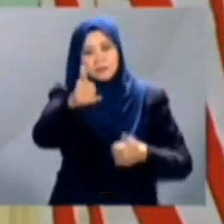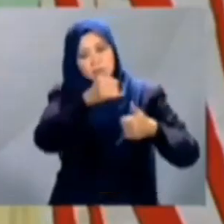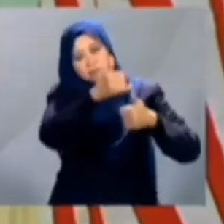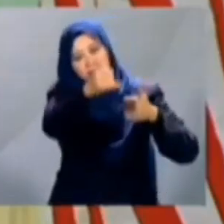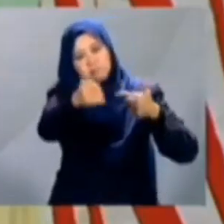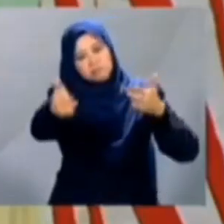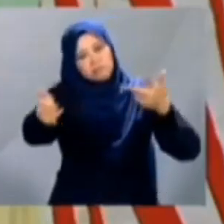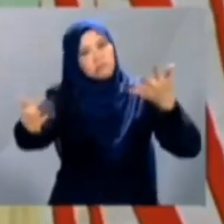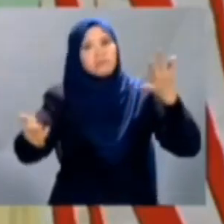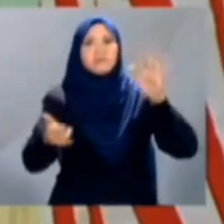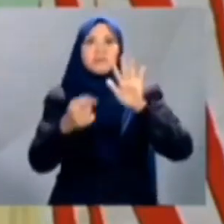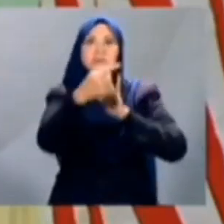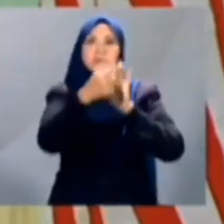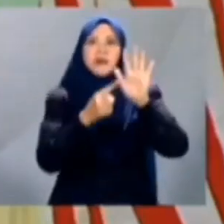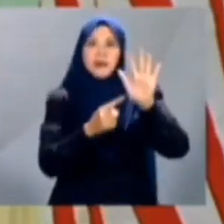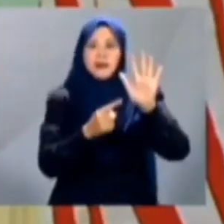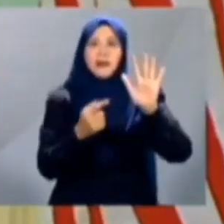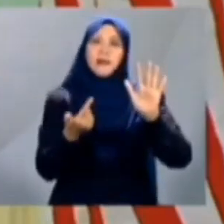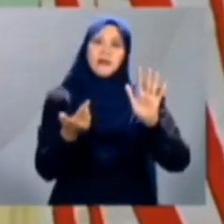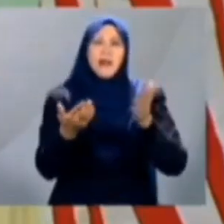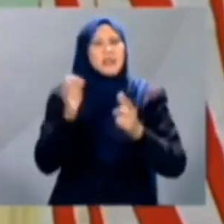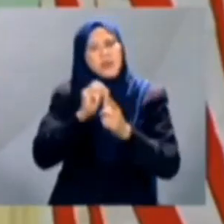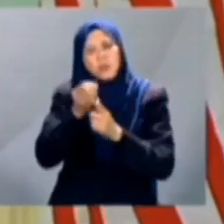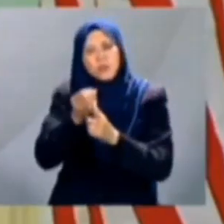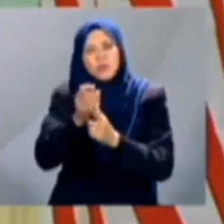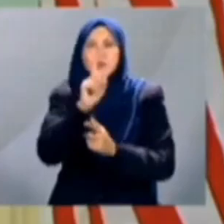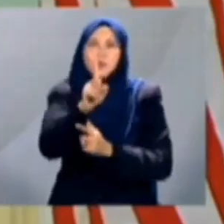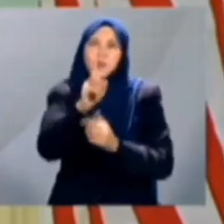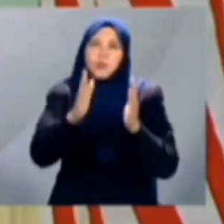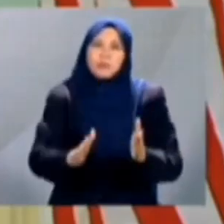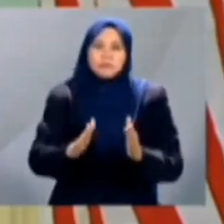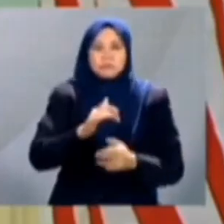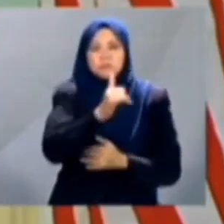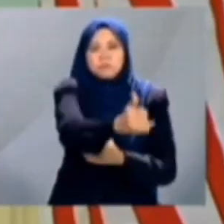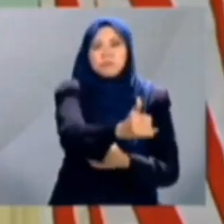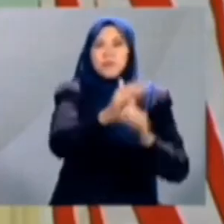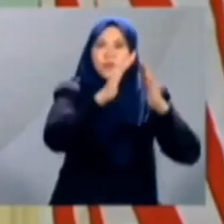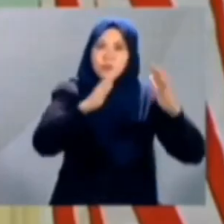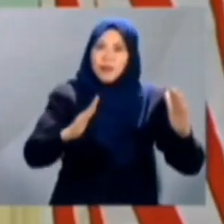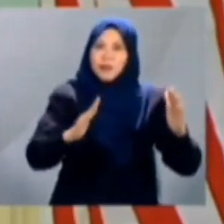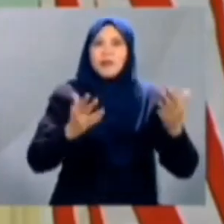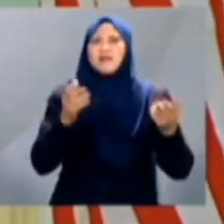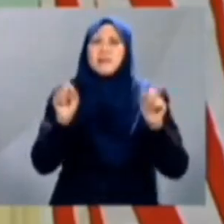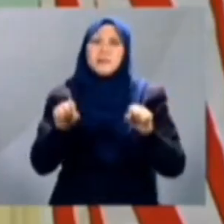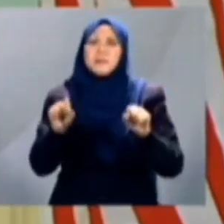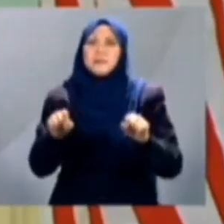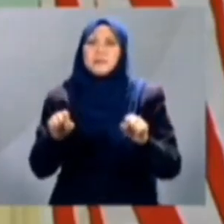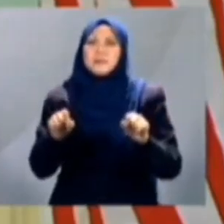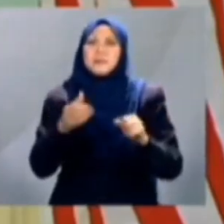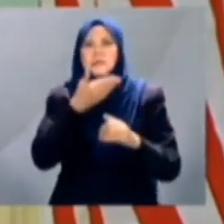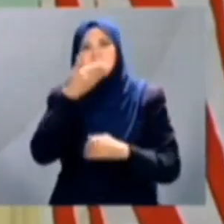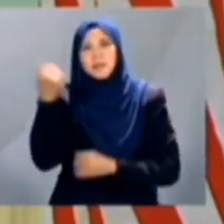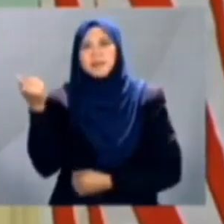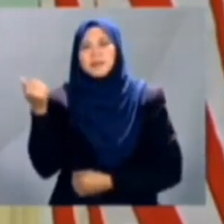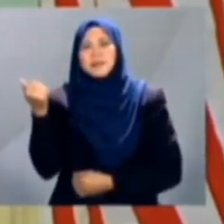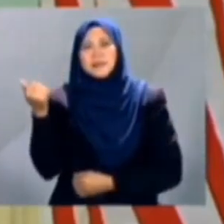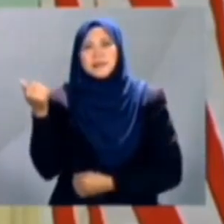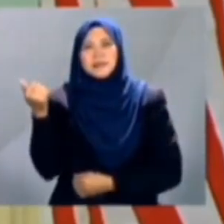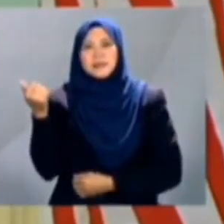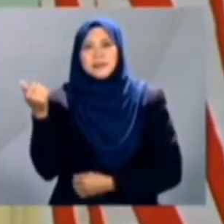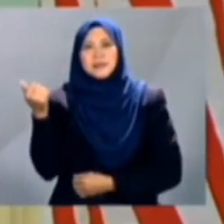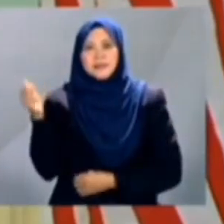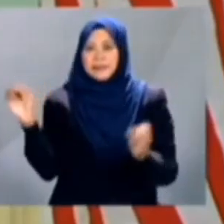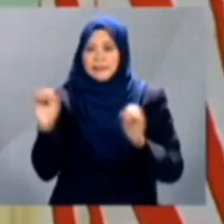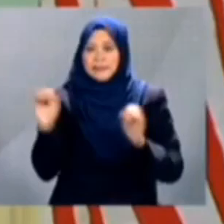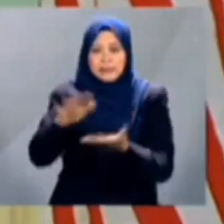mungkin satu orang saja jadi itu kayanya termasuklah di rumah ya kado di rumah lebih kecil tidak